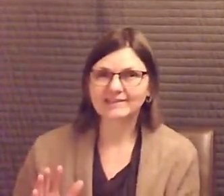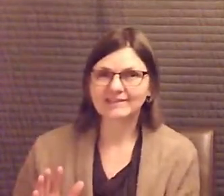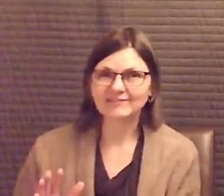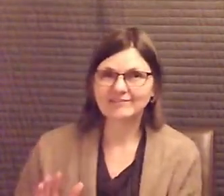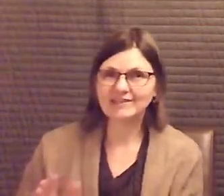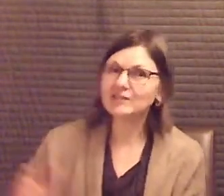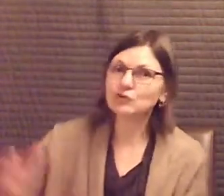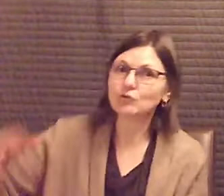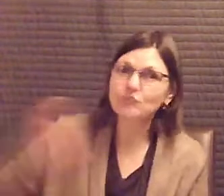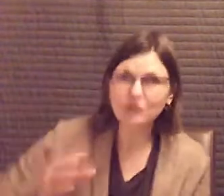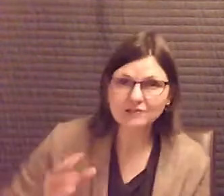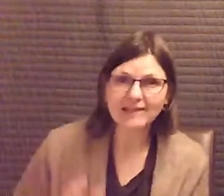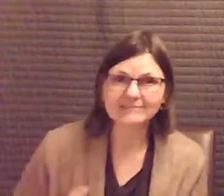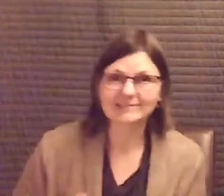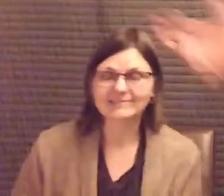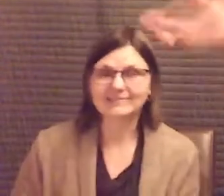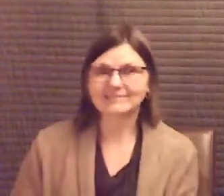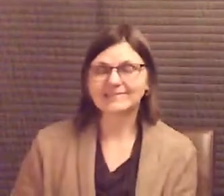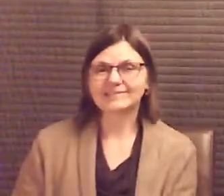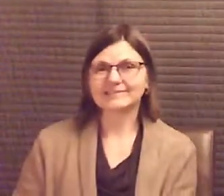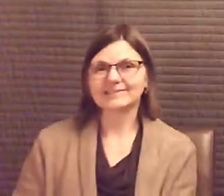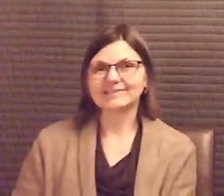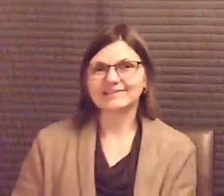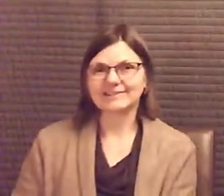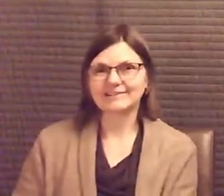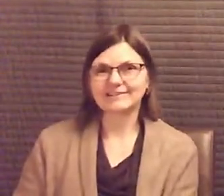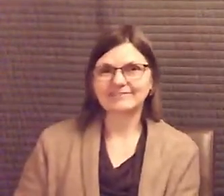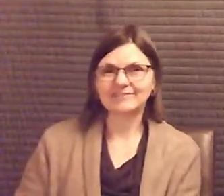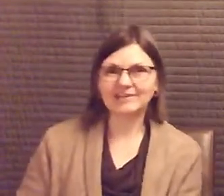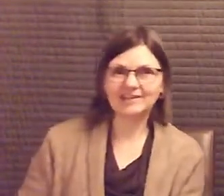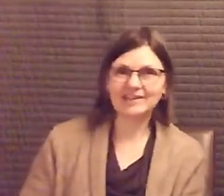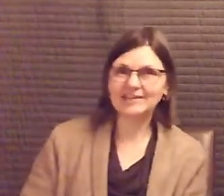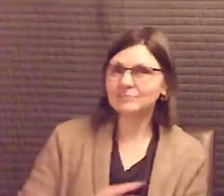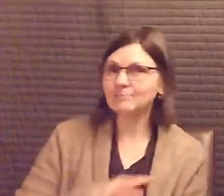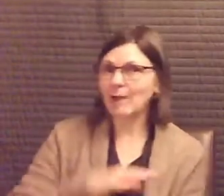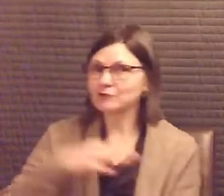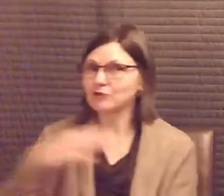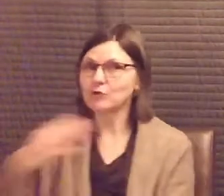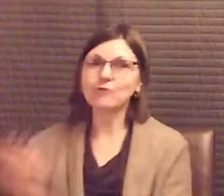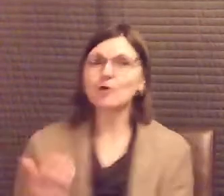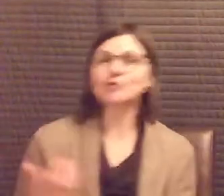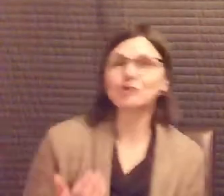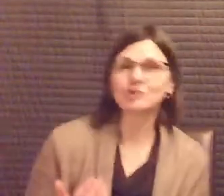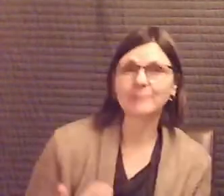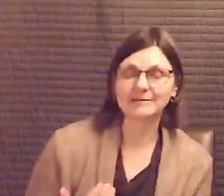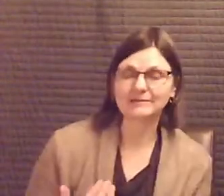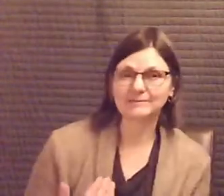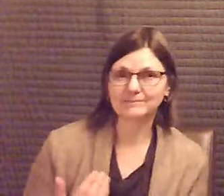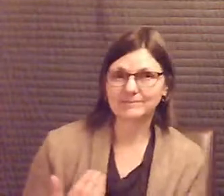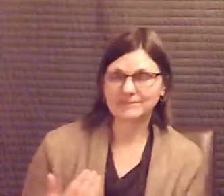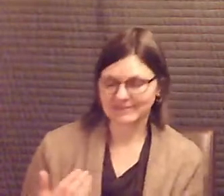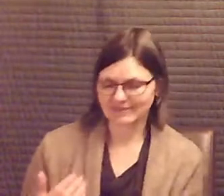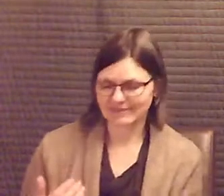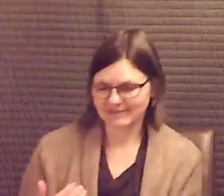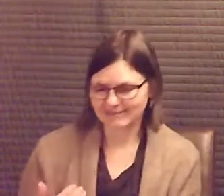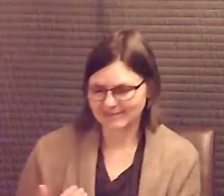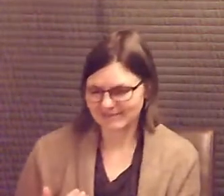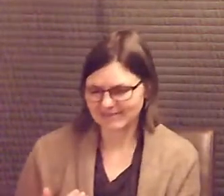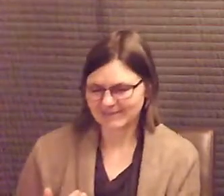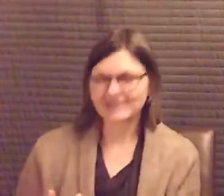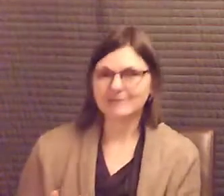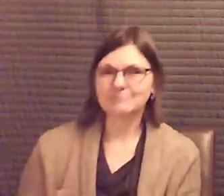klusje wanneer niet onder druk staan hoe je dan out of your comfortzone meneer niet buiten je comfort zone band music